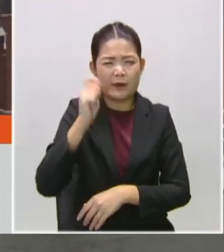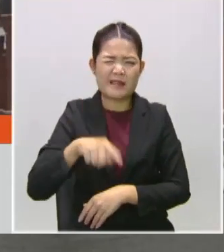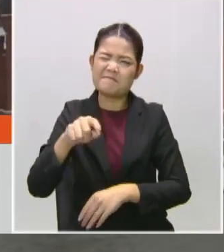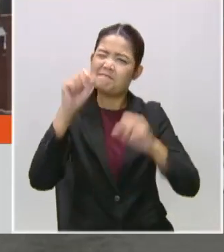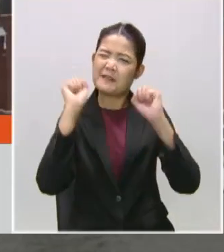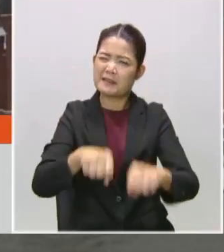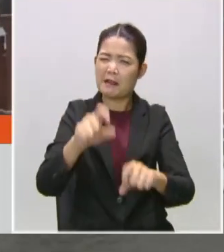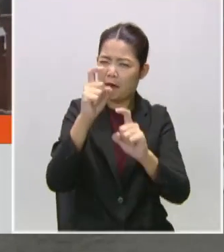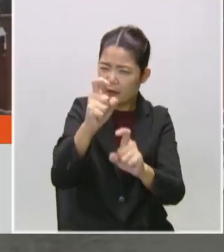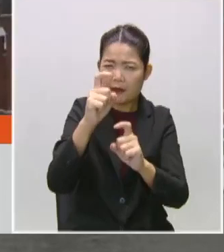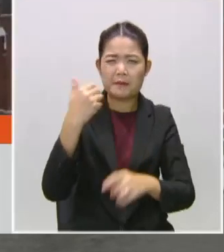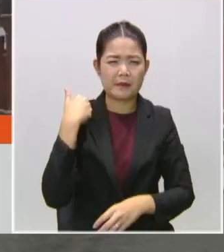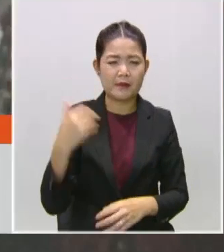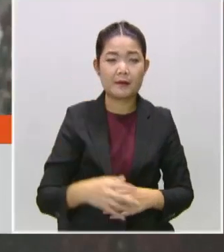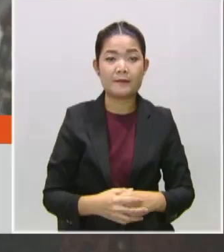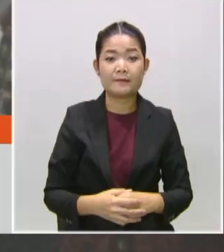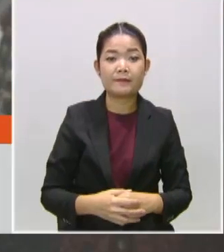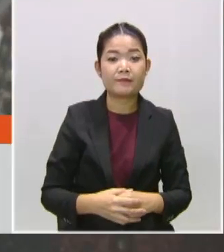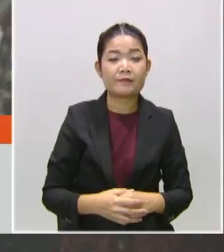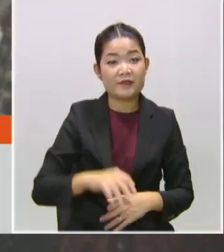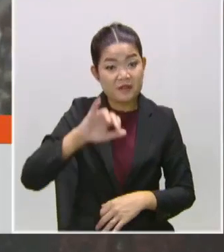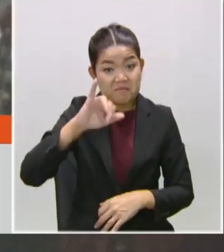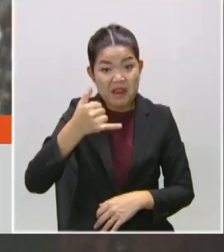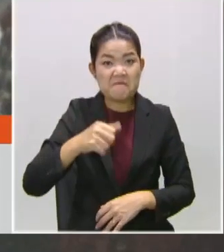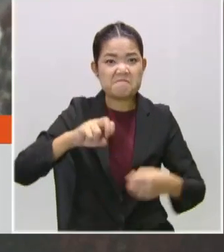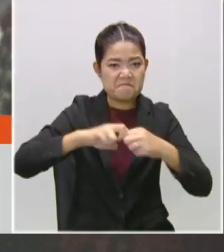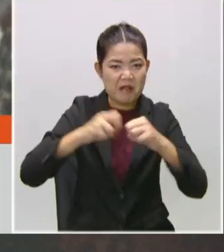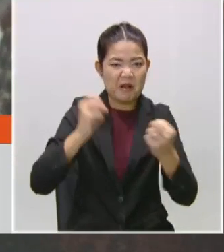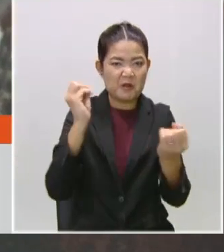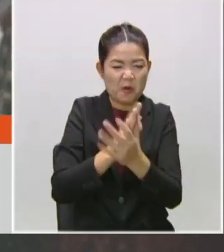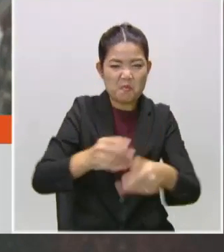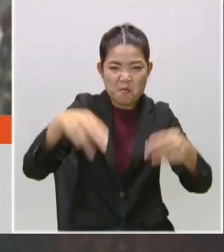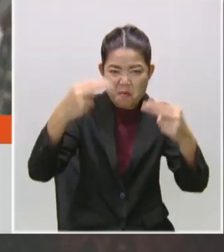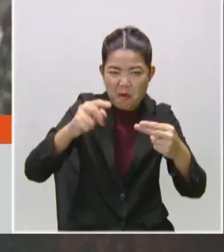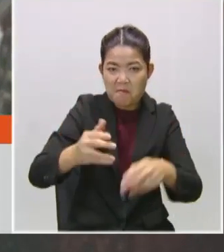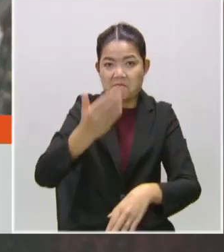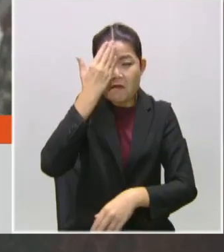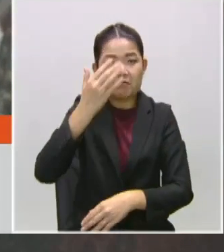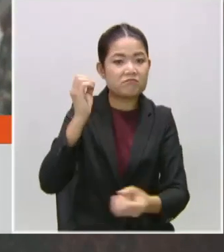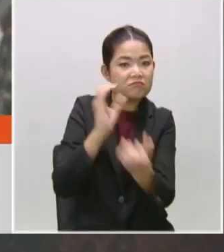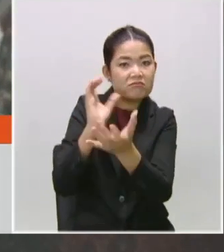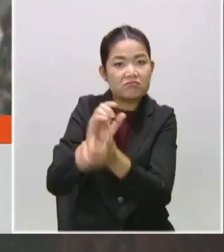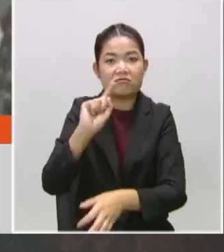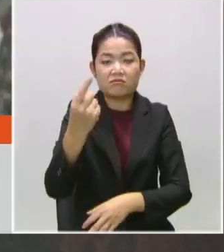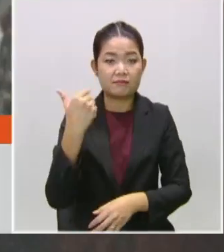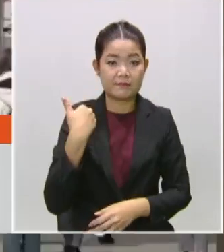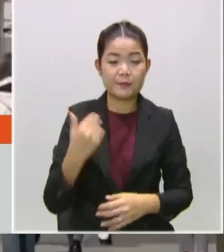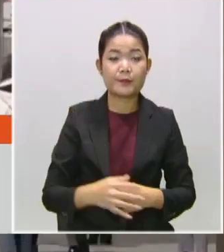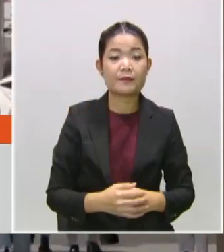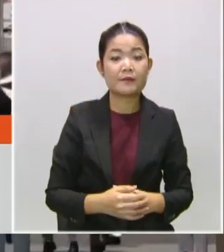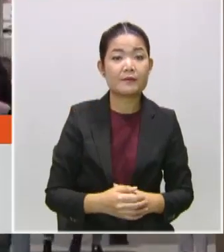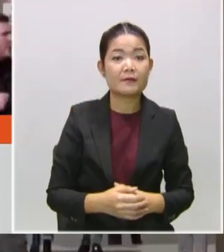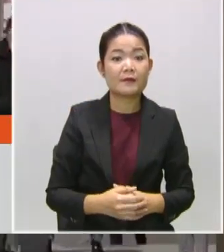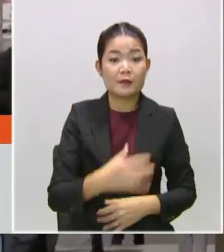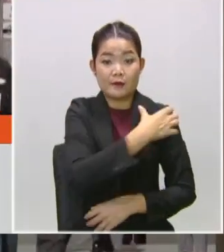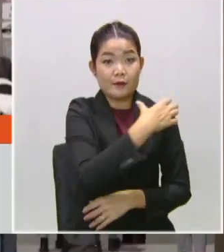สินใจที่อันตรายอย่างมากและอาจจะเป็นการยกระดับความขัดแย้งสู่การเผชิญหน้าระดับใหม่ด้วยส่วนนายอนาโตลีอันโตนอฟ